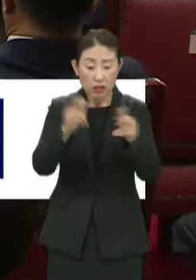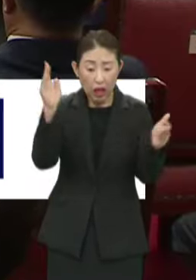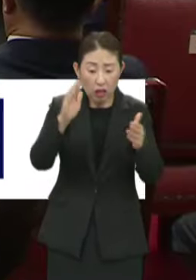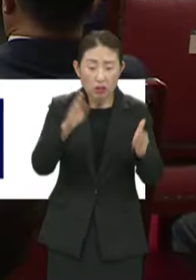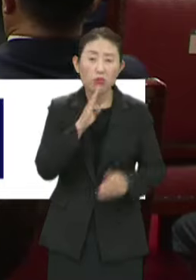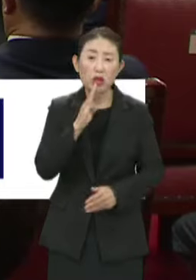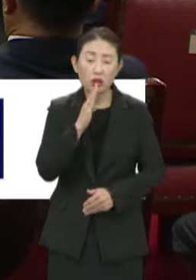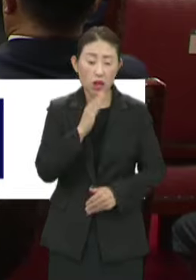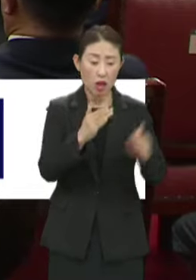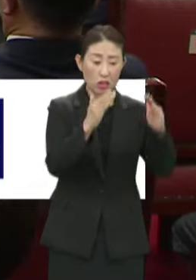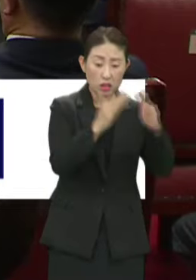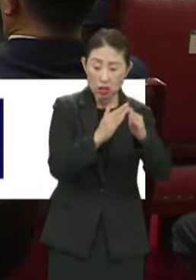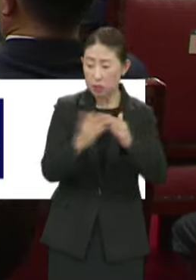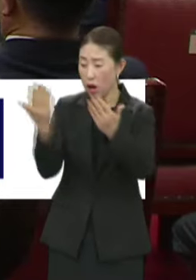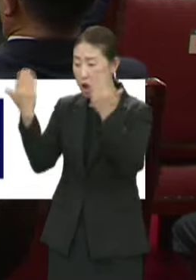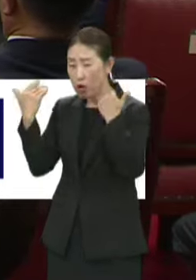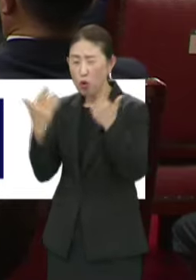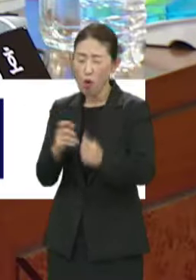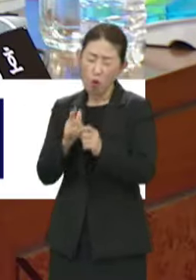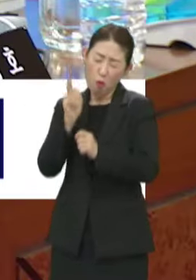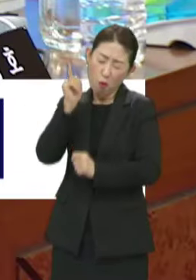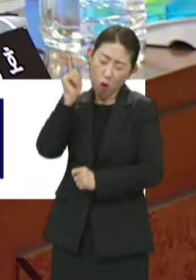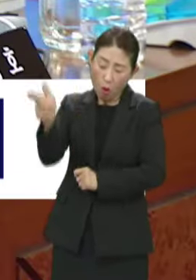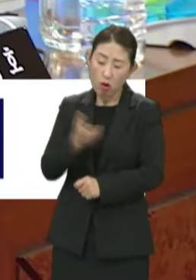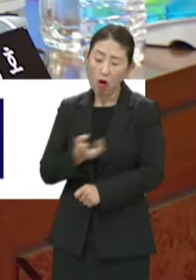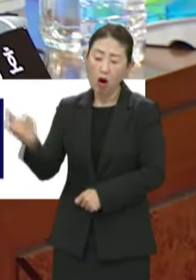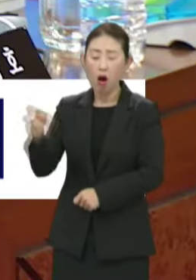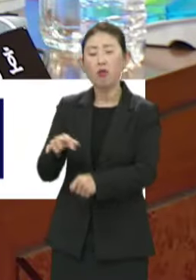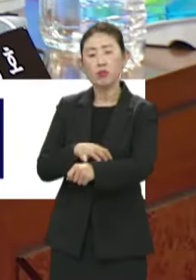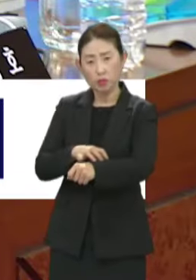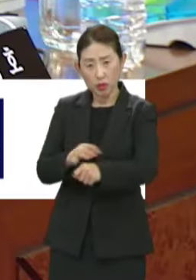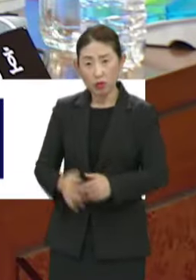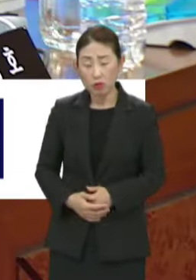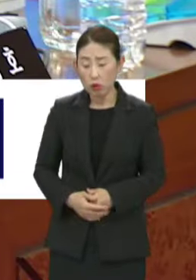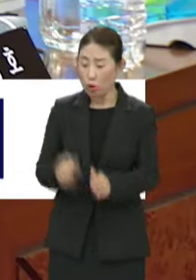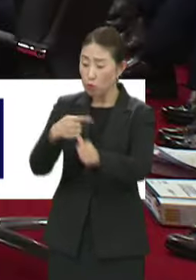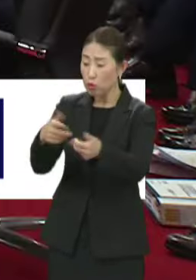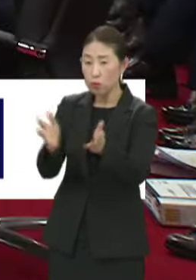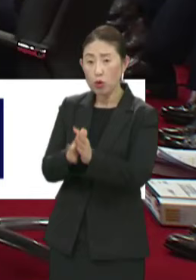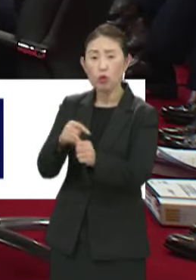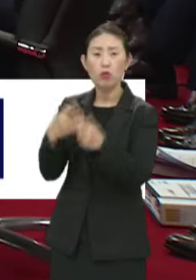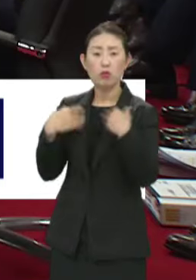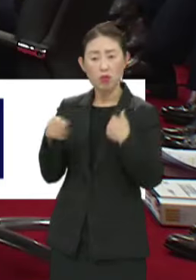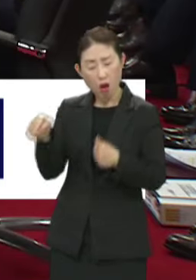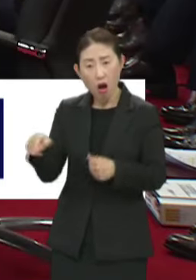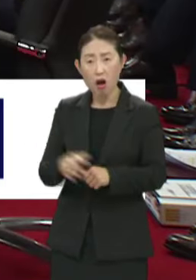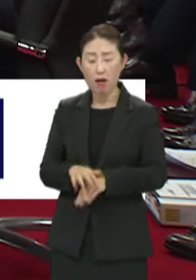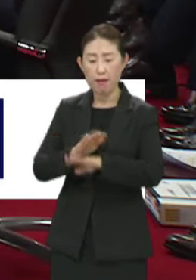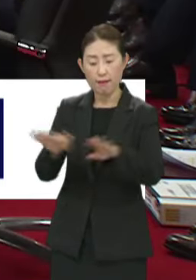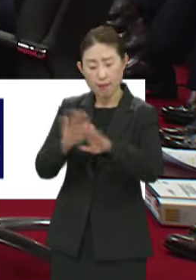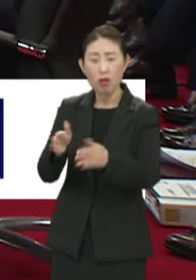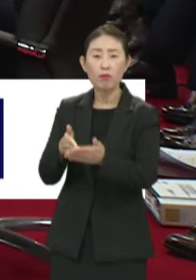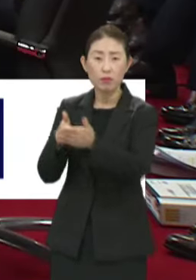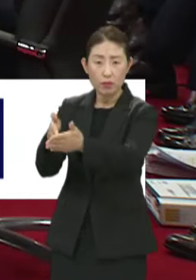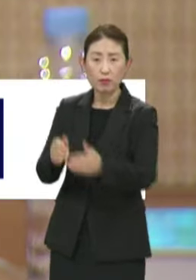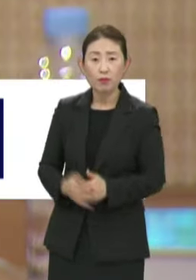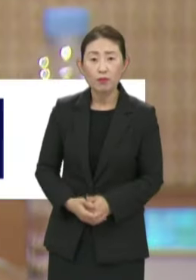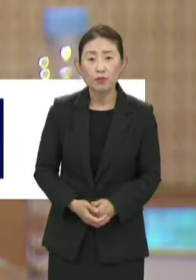학생인데도 비장애 학생들보다 훨씬 많은 거리를 다녀야 한다며 교육부와 대전교육청에 대책 마련을